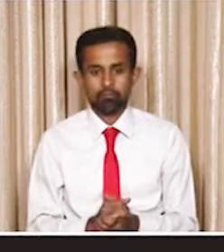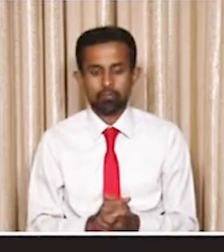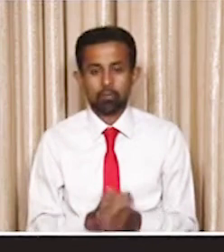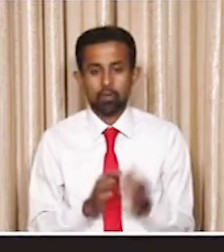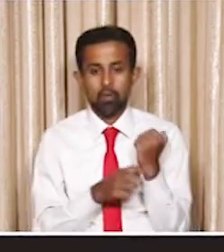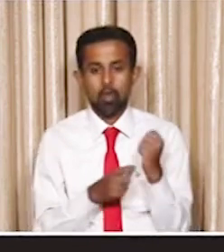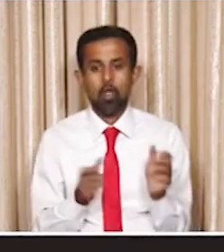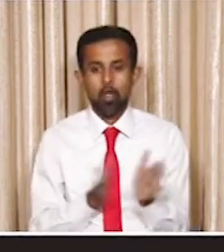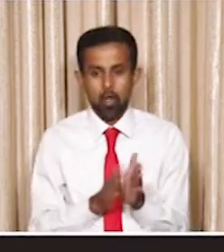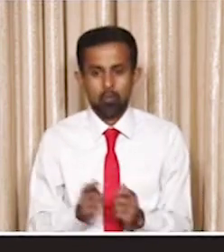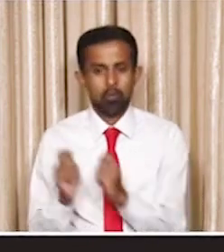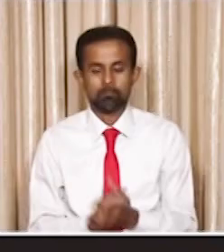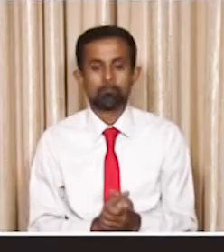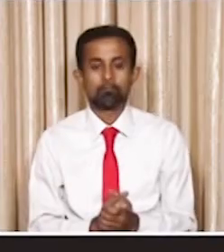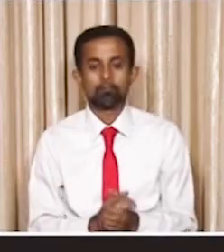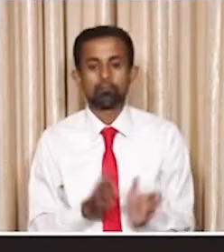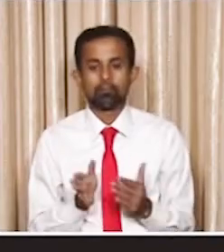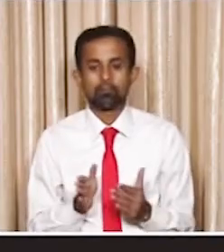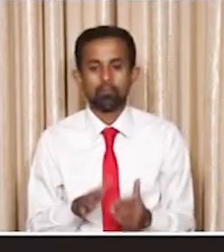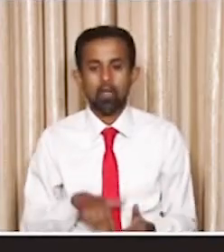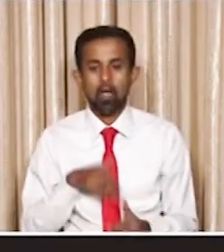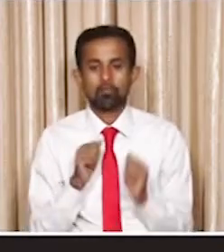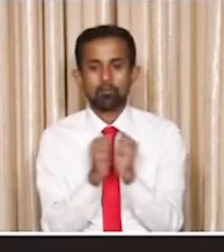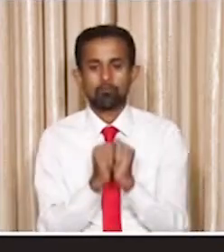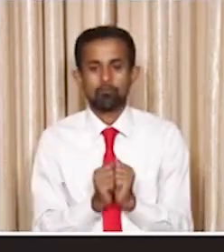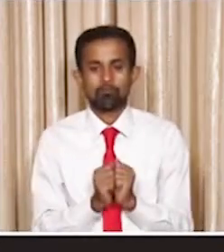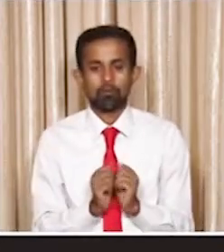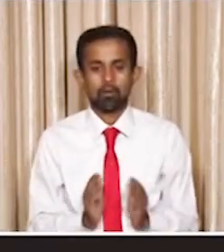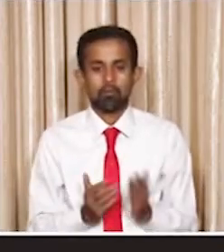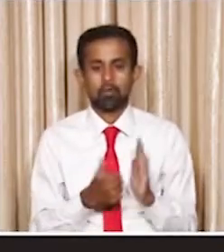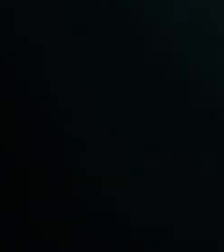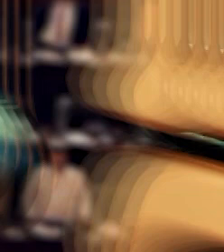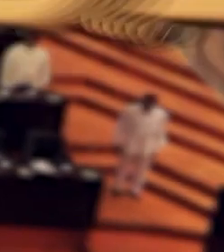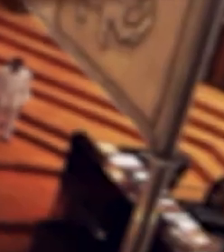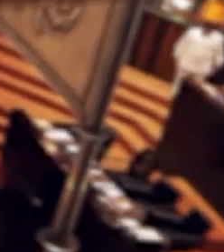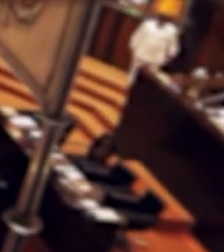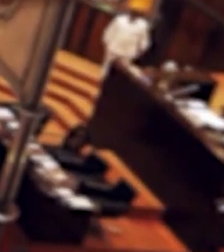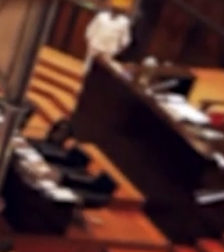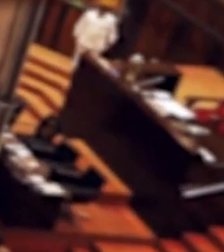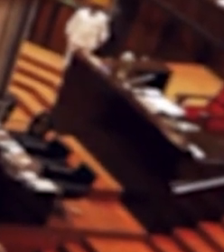වරප්‍රසාද කවුන්ටියට ගමු කරනවා මේ ළඟට ප්‍රධාන වැඩකටයුතු ආරම්භයේ පණක් කෙටුම්පත් පිළි